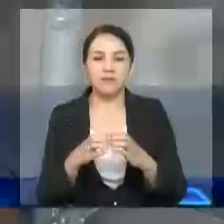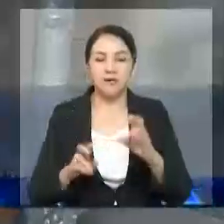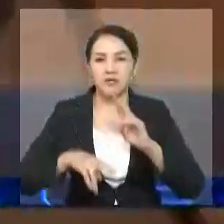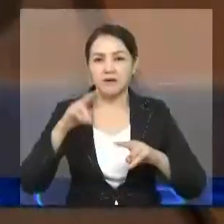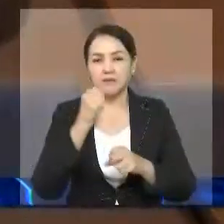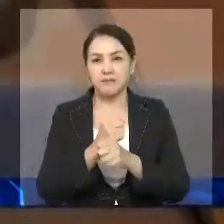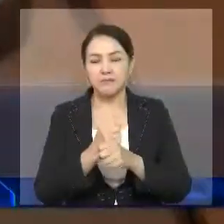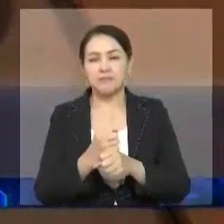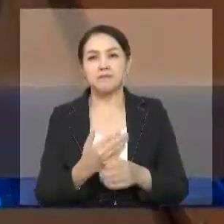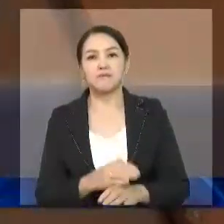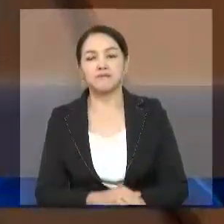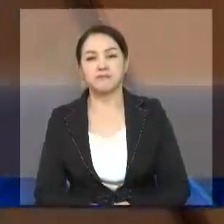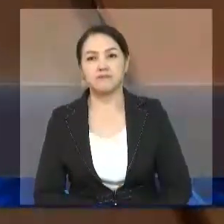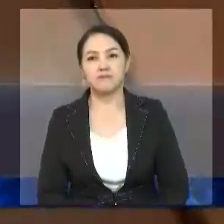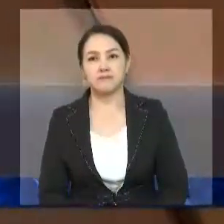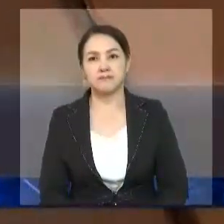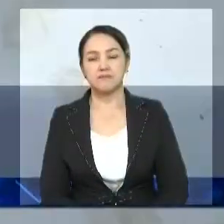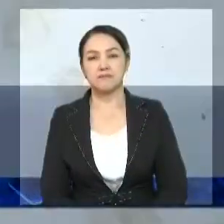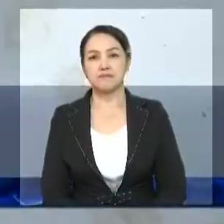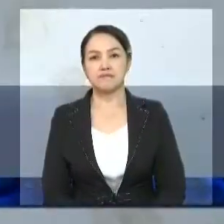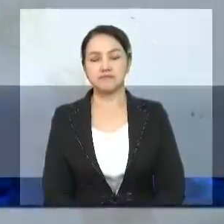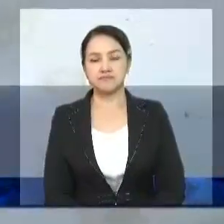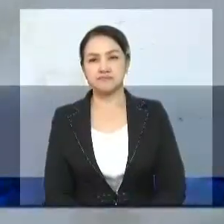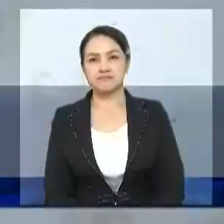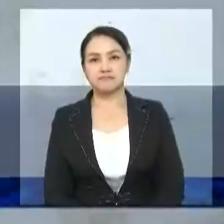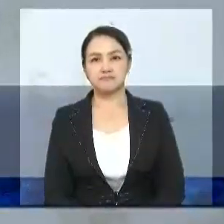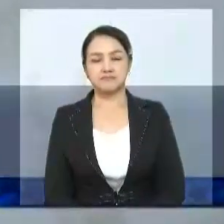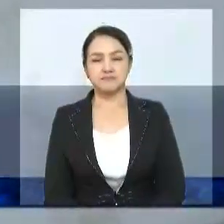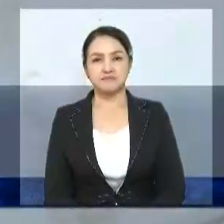құрылыс жұмыстары қолға алынбақ. Нұрбол Жауынбаев, Райгүл Еншібай, Досжан Жасұлан, Ақтөбе телеарнасы.